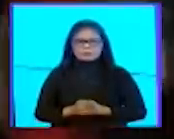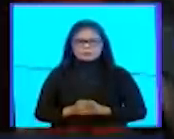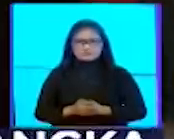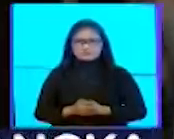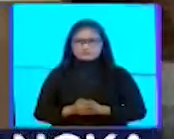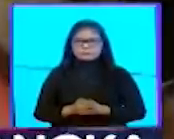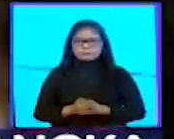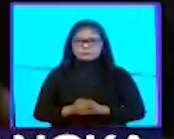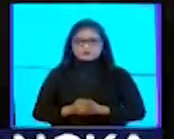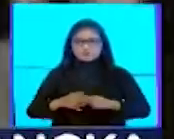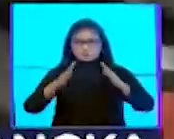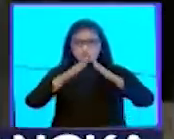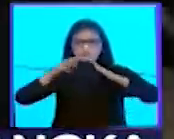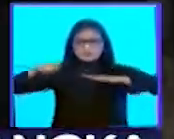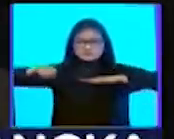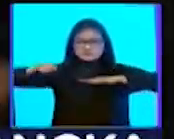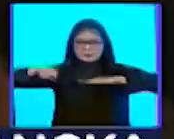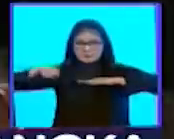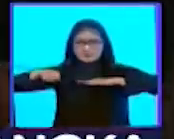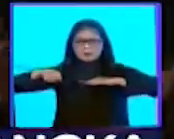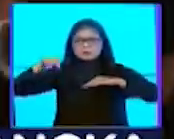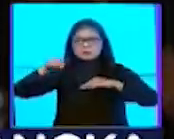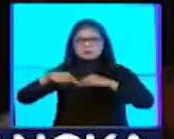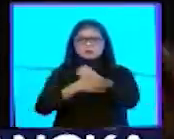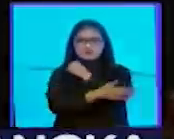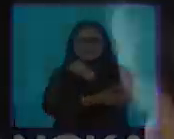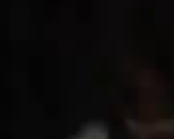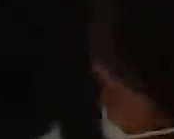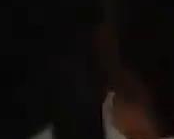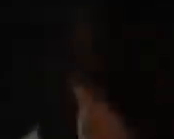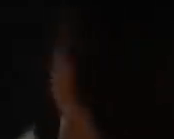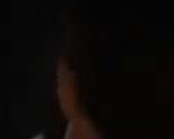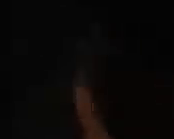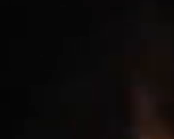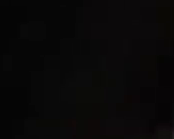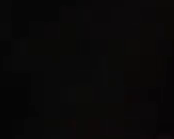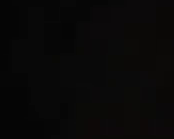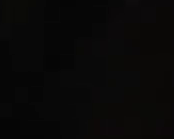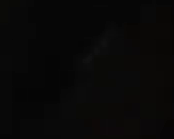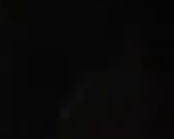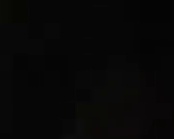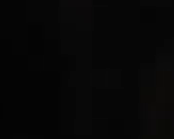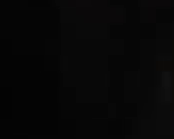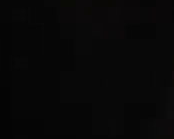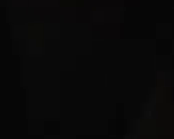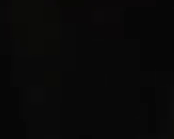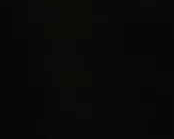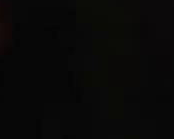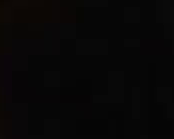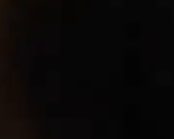Kejaksaan Tinggi Banten menetapkan 3 tersangka dalam kasus dugaan tindak pidana korupsi pengadaan masker di Dinas Kesehatan Provinsi